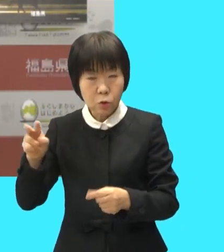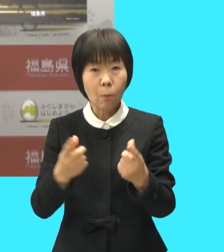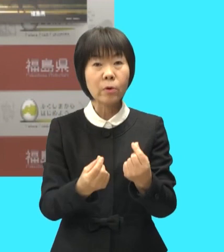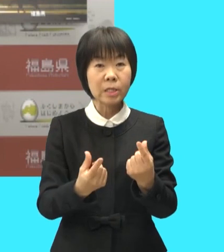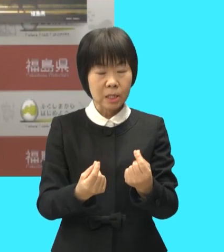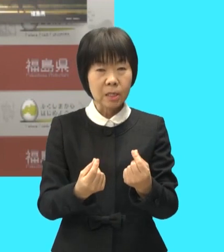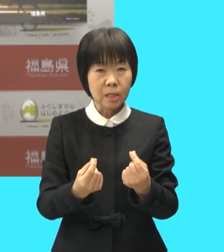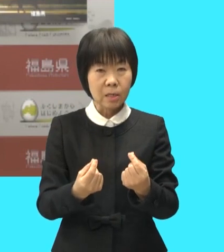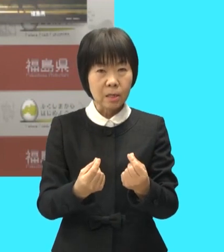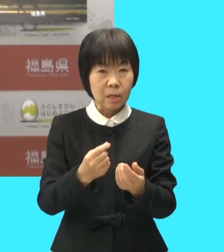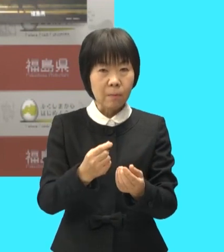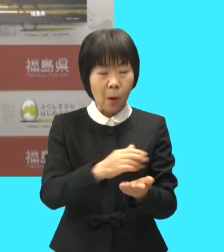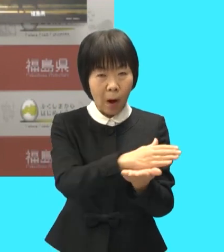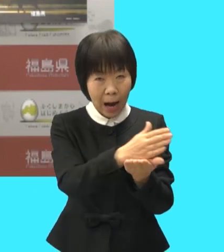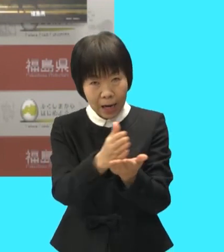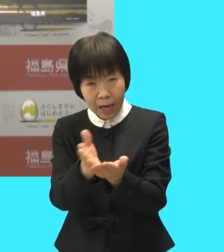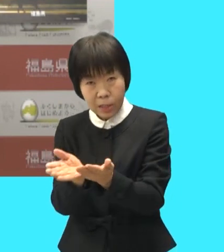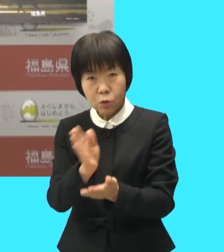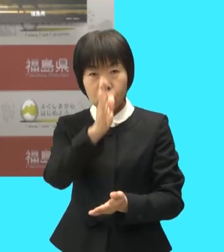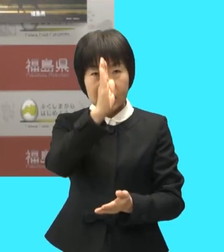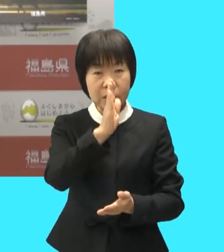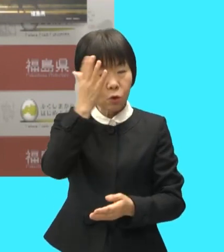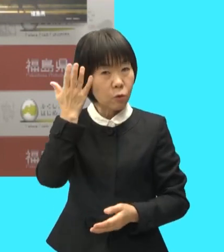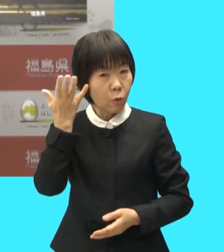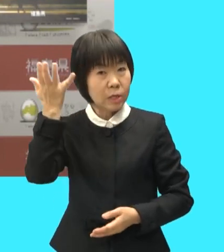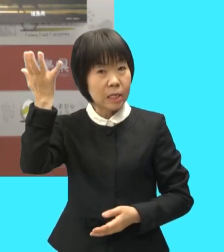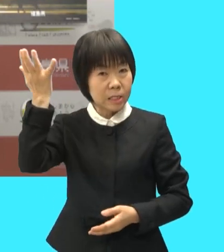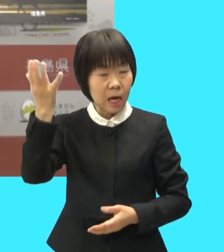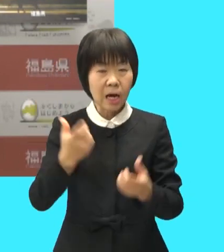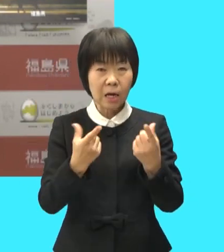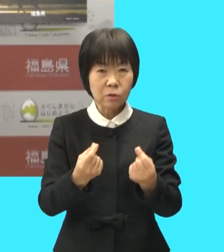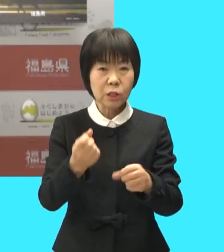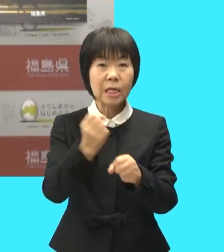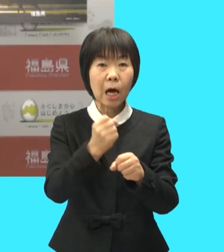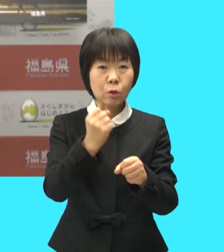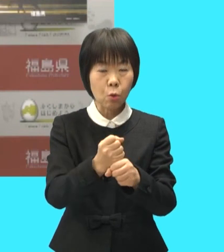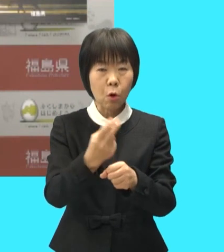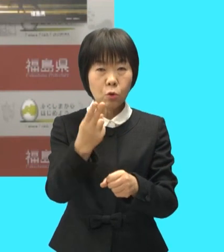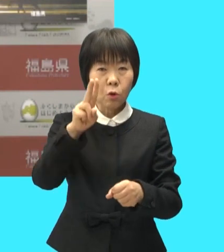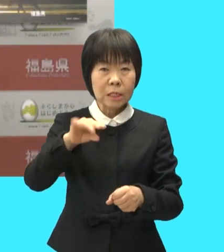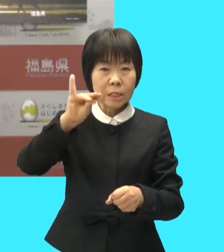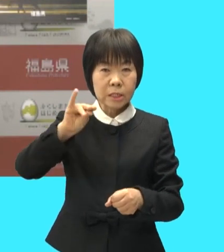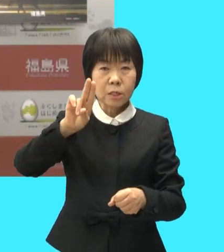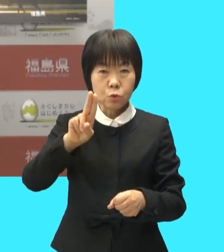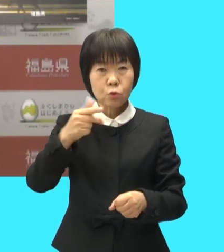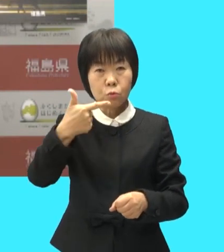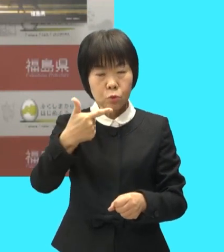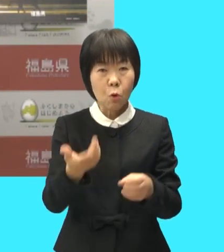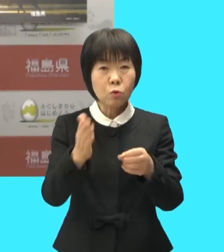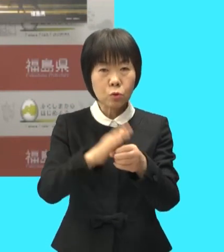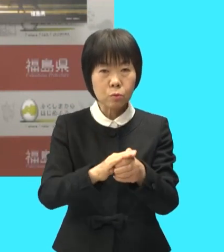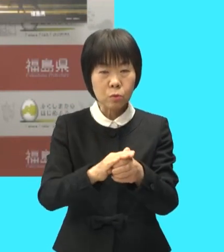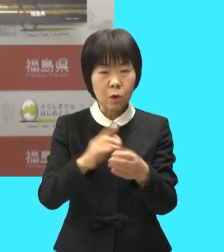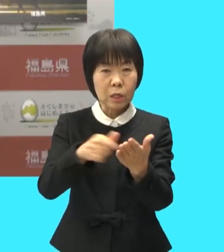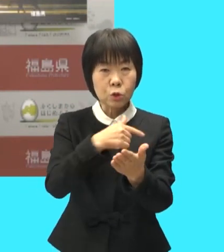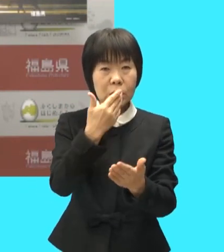に、あらゆるリスクを想定した確実な作業や、トリチウムを含む処理水の取